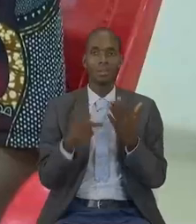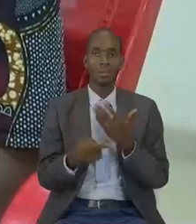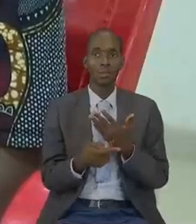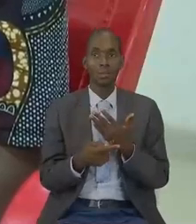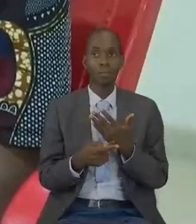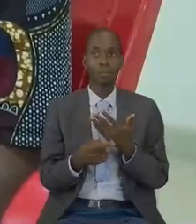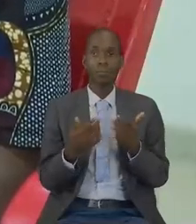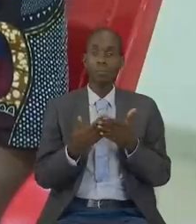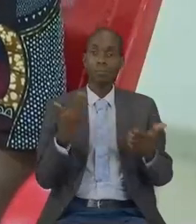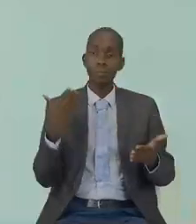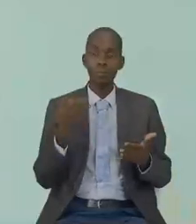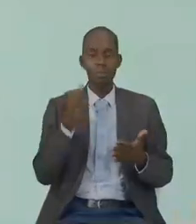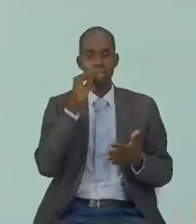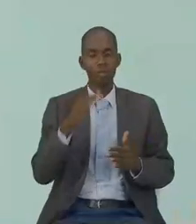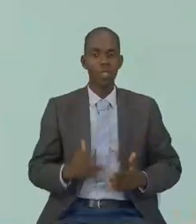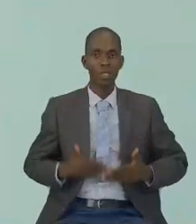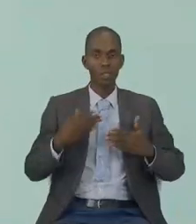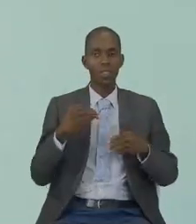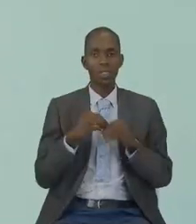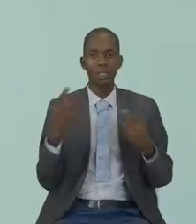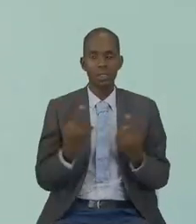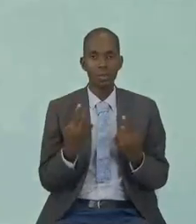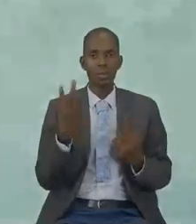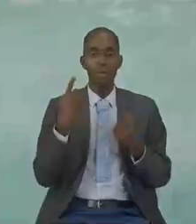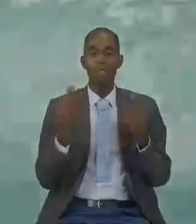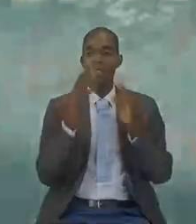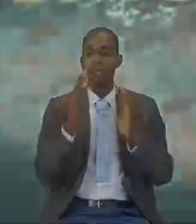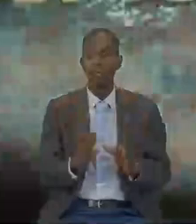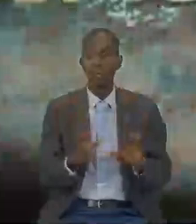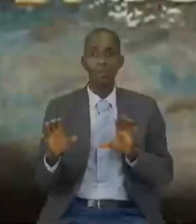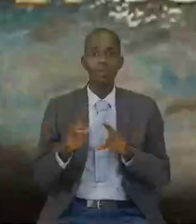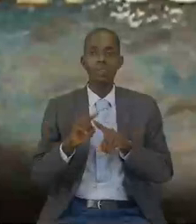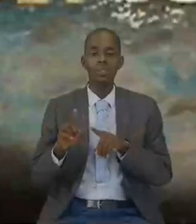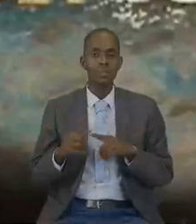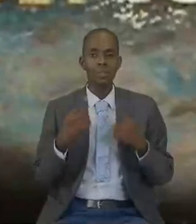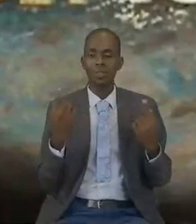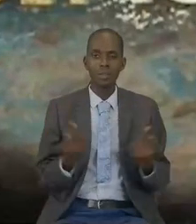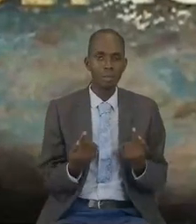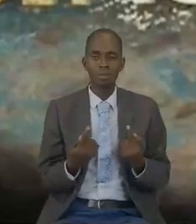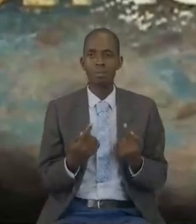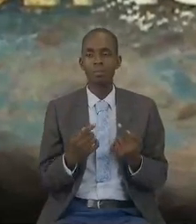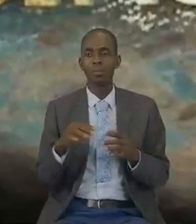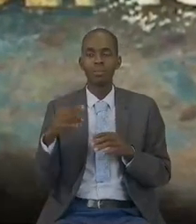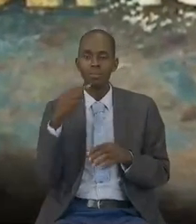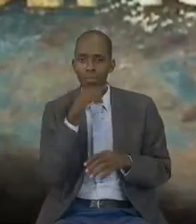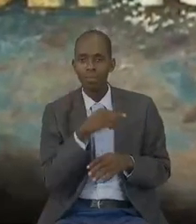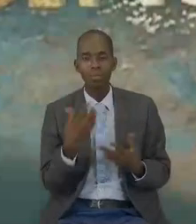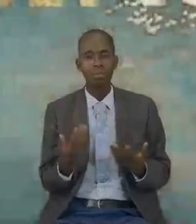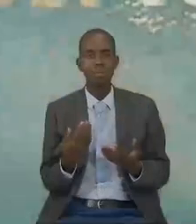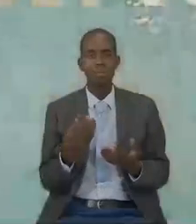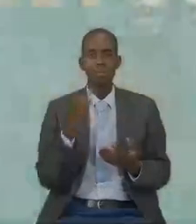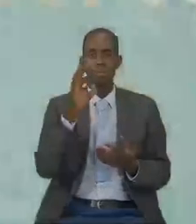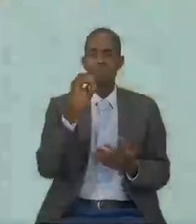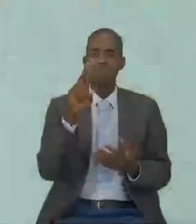la croisade. Avant, je vivais une vie de péché. J'étais pécheresse. Je faisais beaucoup de choses. Je forniquais,